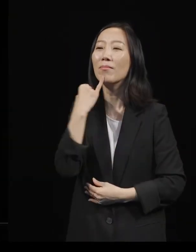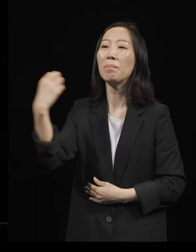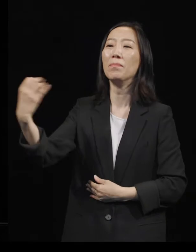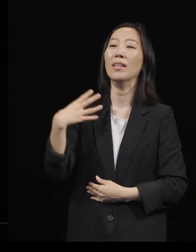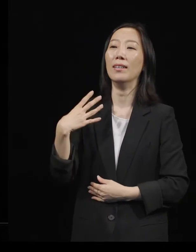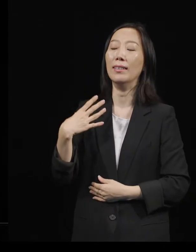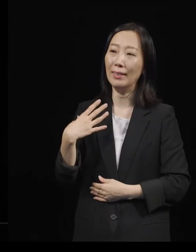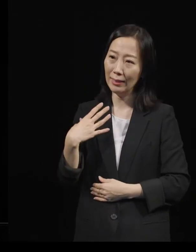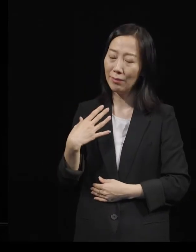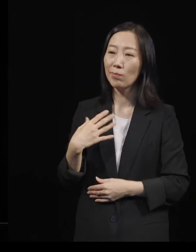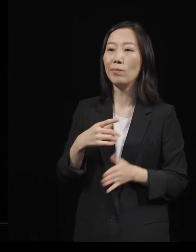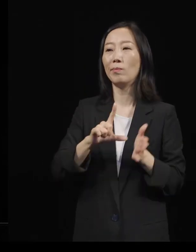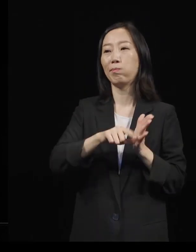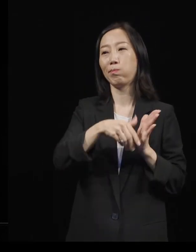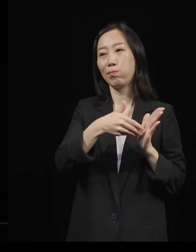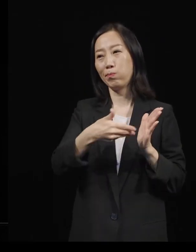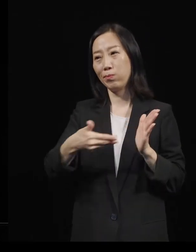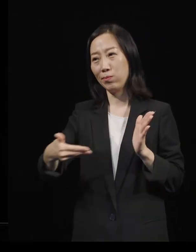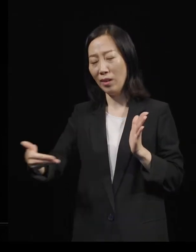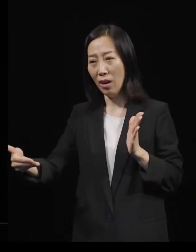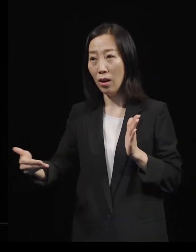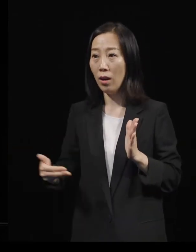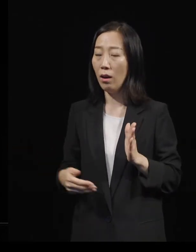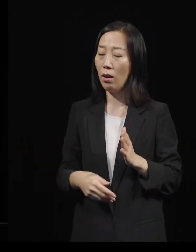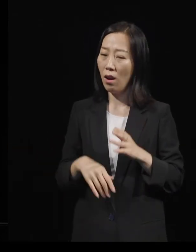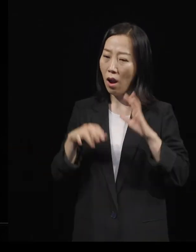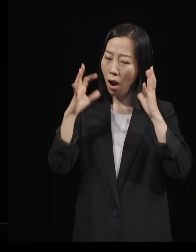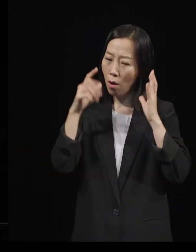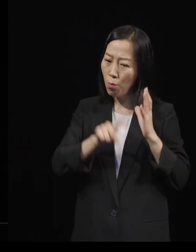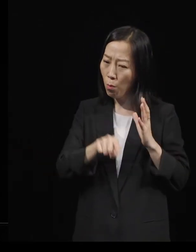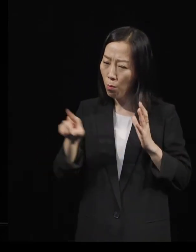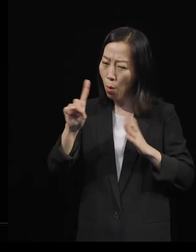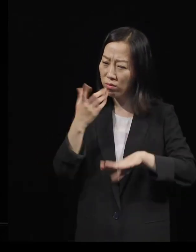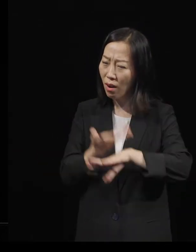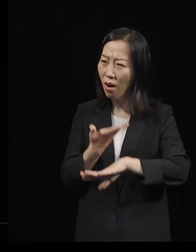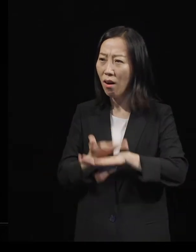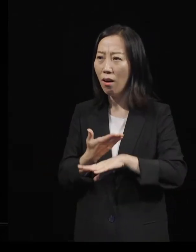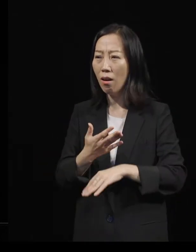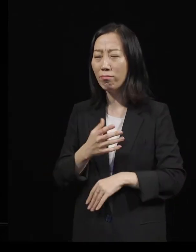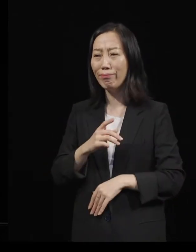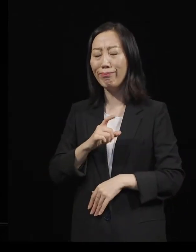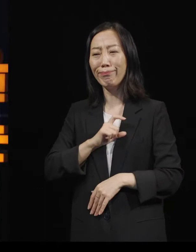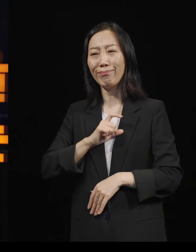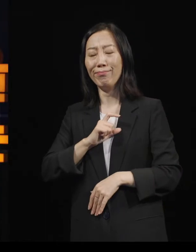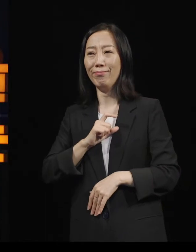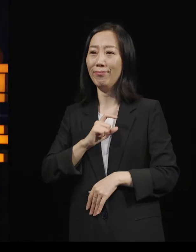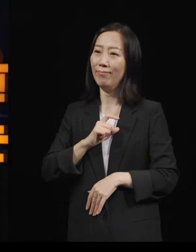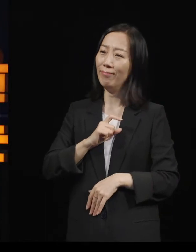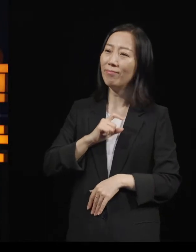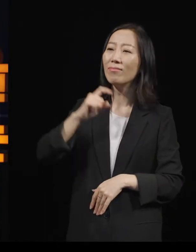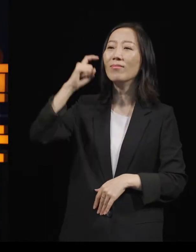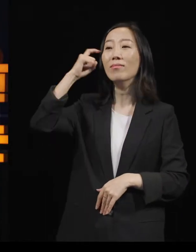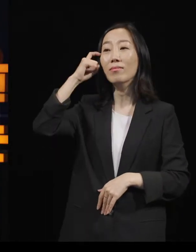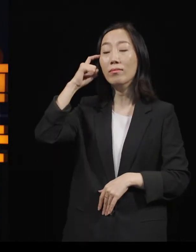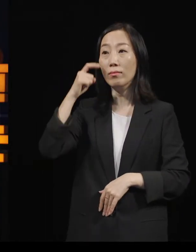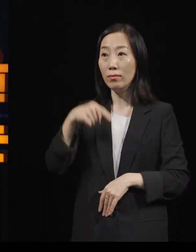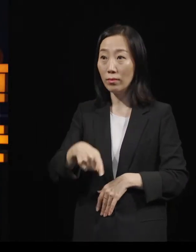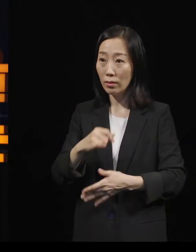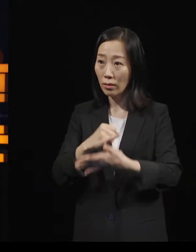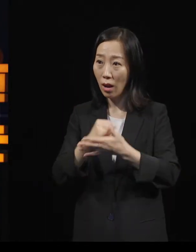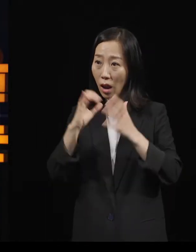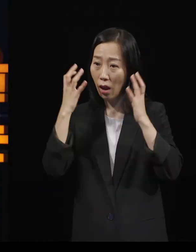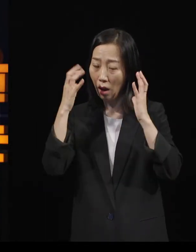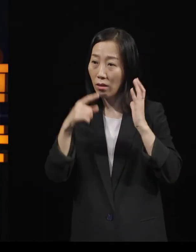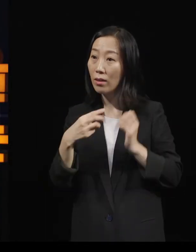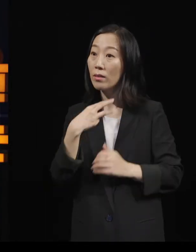근데 저는 시간이 지나면서 우리 아이는 뭔가 다르다라는 생각이 듭니다. 저희 아이는요, 3살